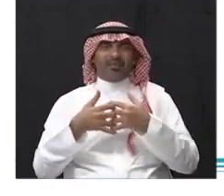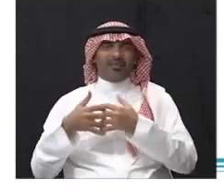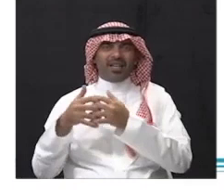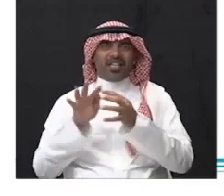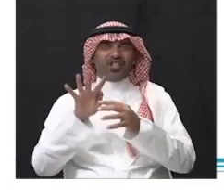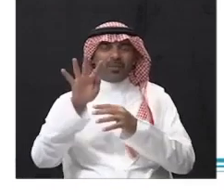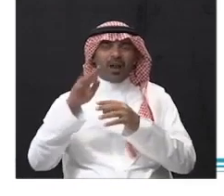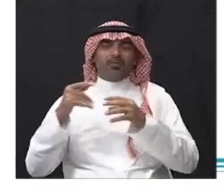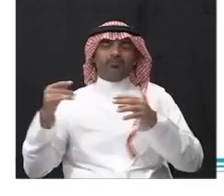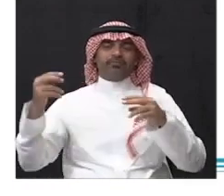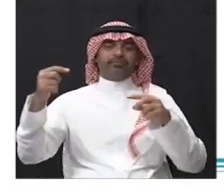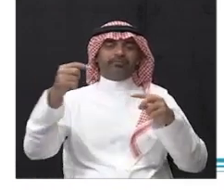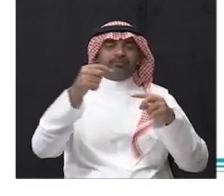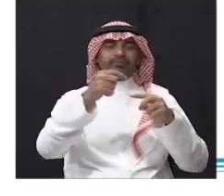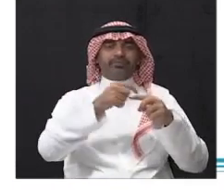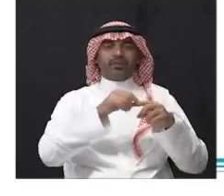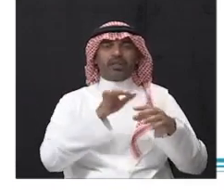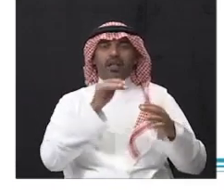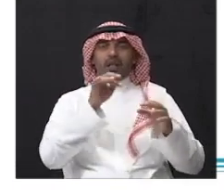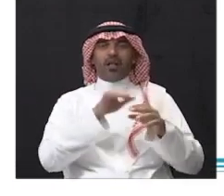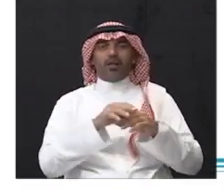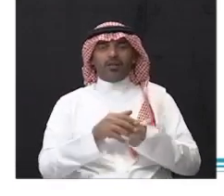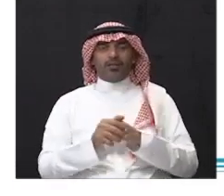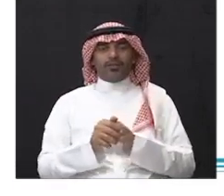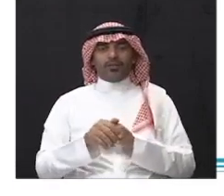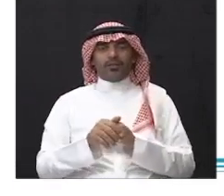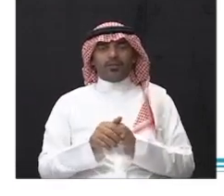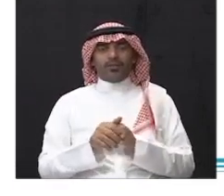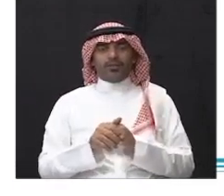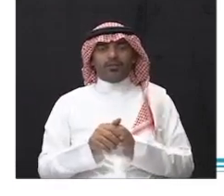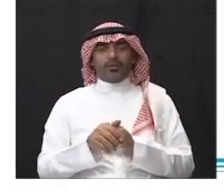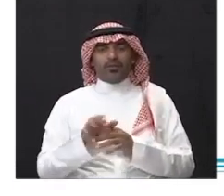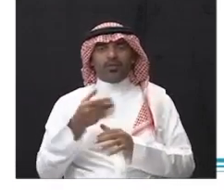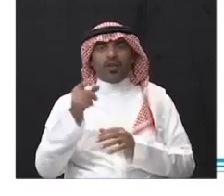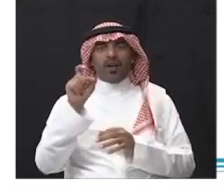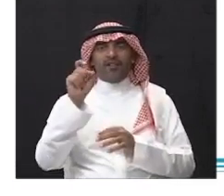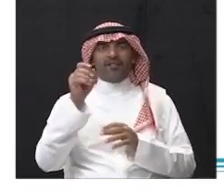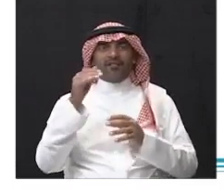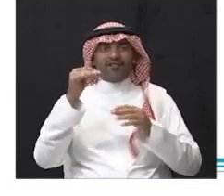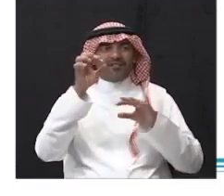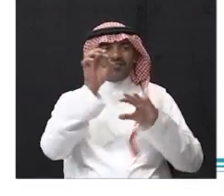وصل فلوريدا. ماذا نتج عنه؟